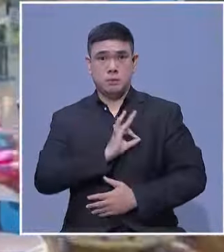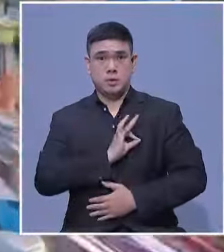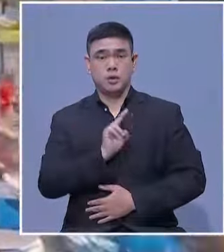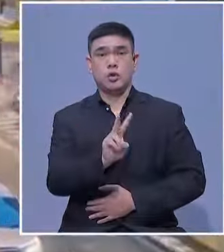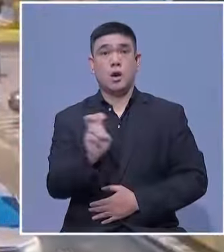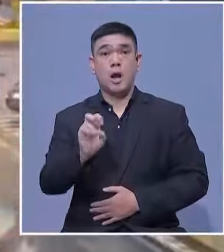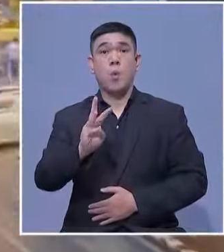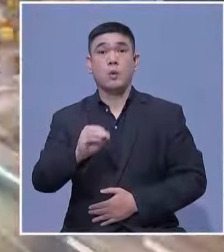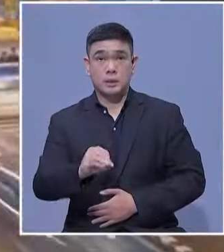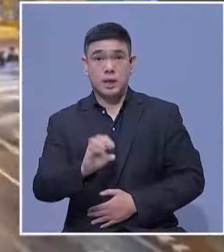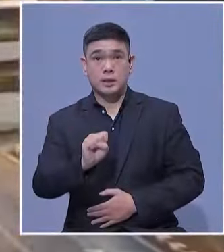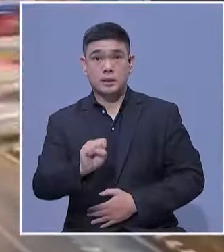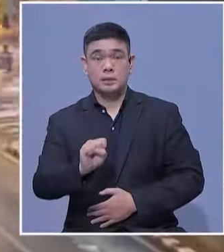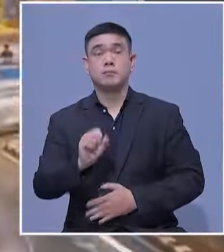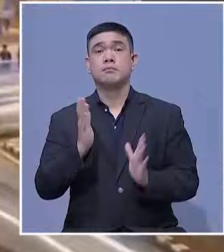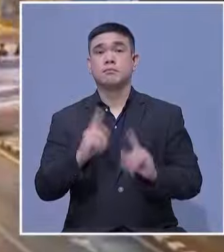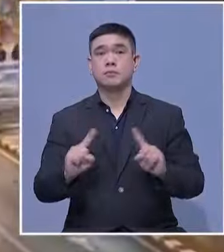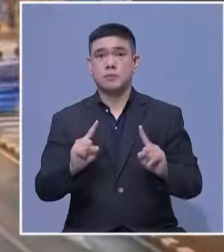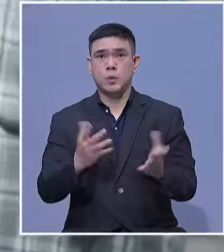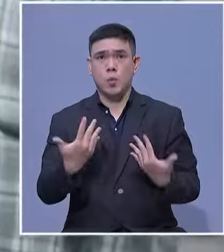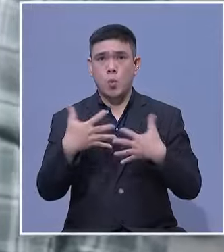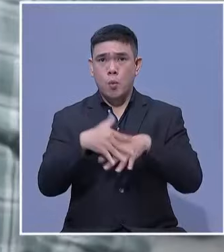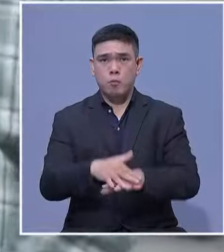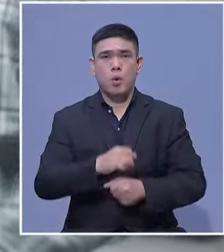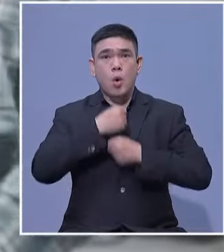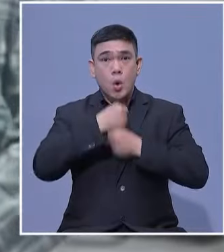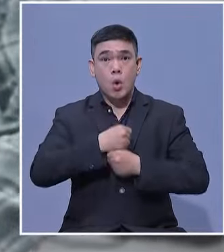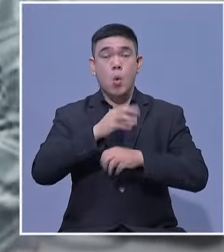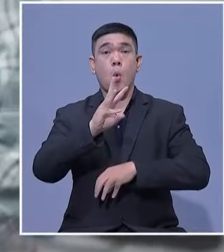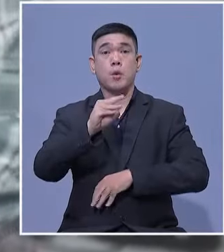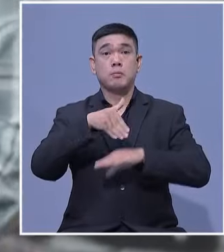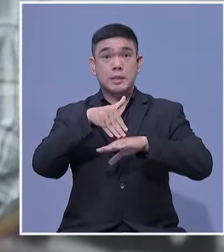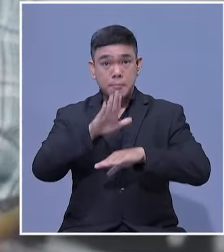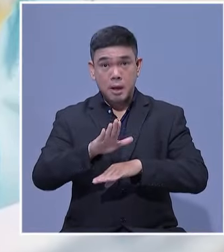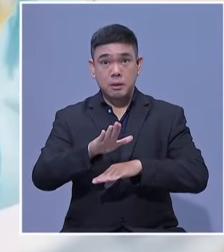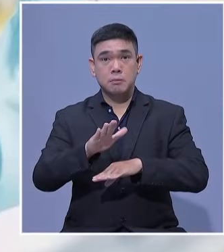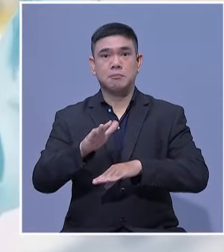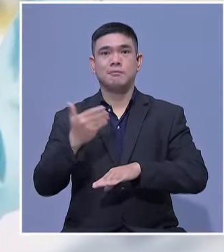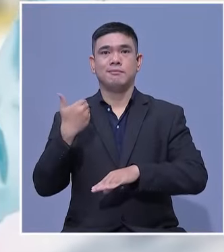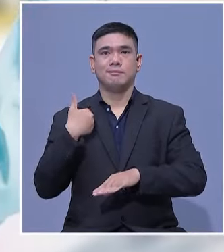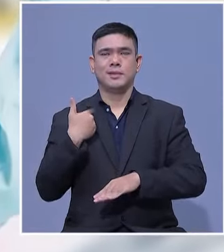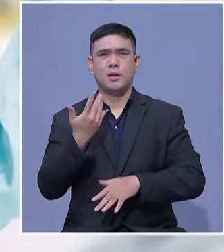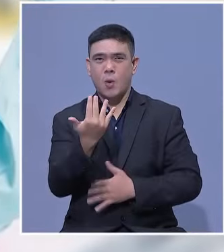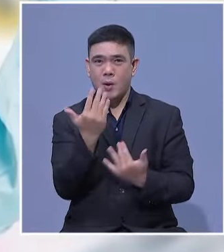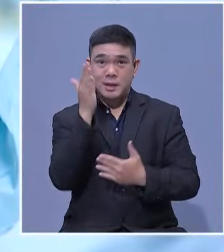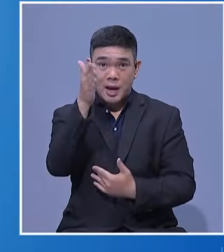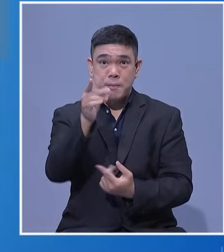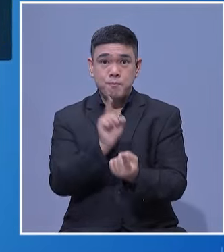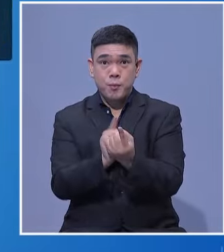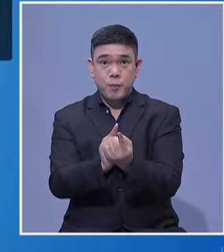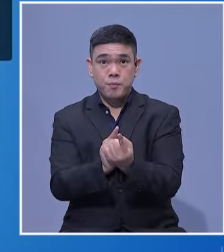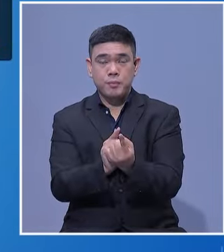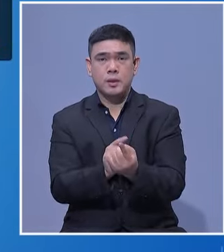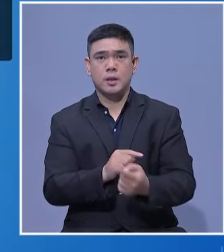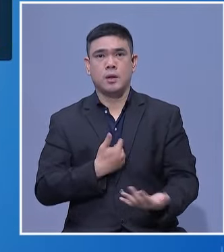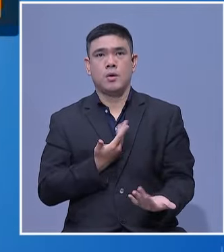2้า600,000คนนะครับทั้งนี้ยังไม่รวมกลุ่มคนที่อายุเกิน 60ปีขึ้นไปอ่ะเพราะฉะนั้นอ่ะเดี๋ยวรอติดตามนะครับว่า